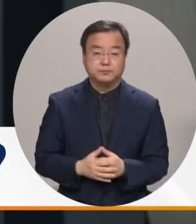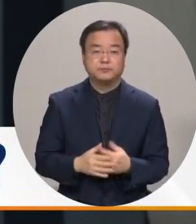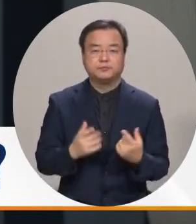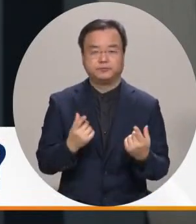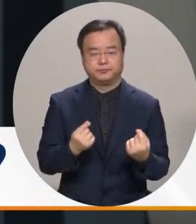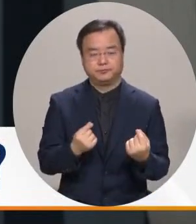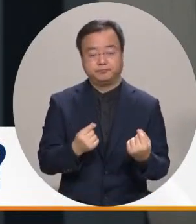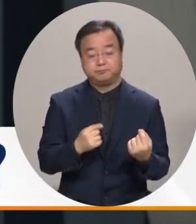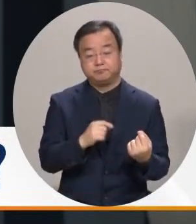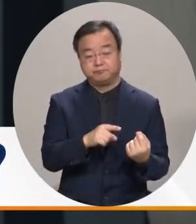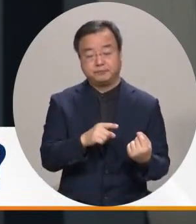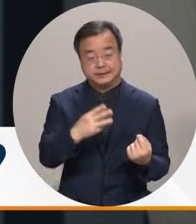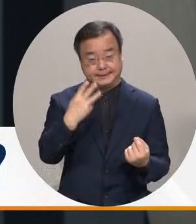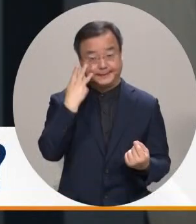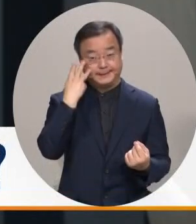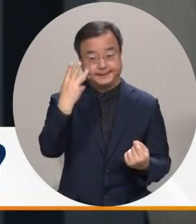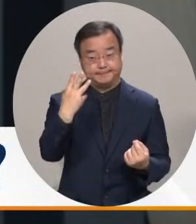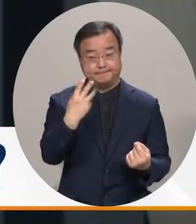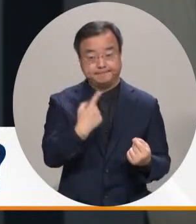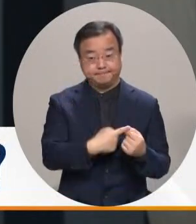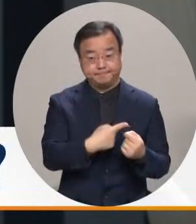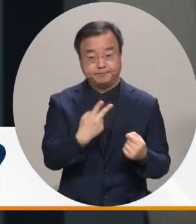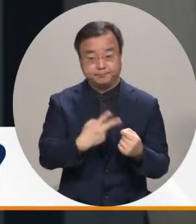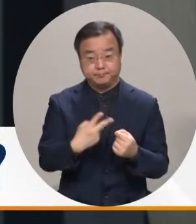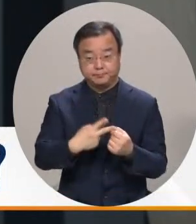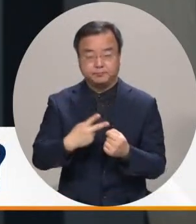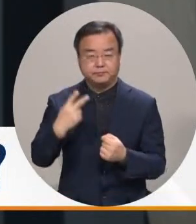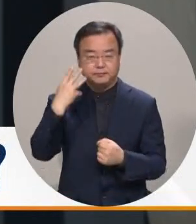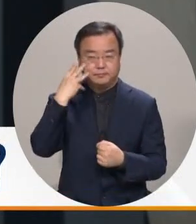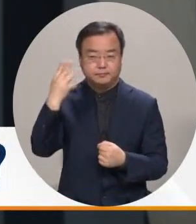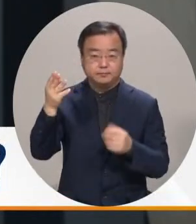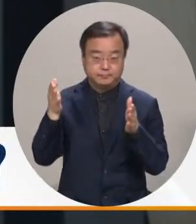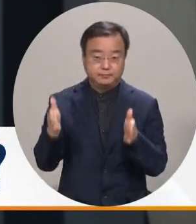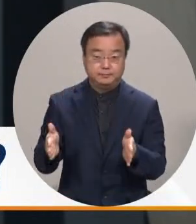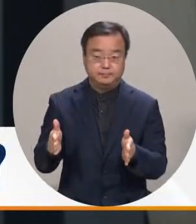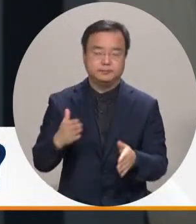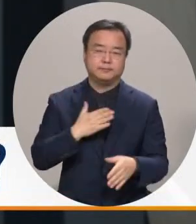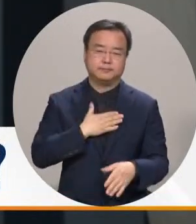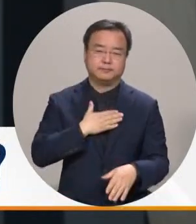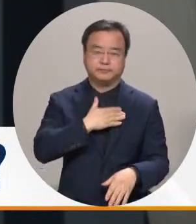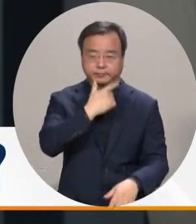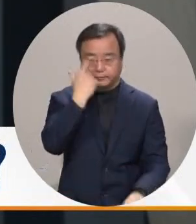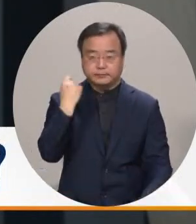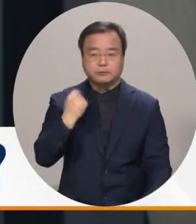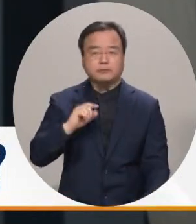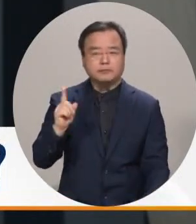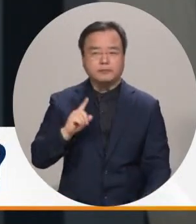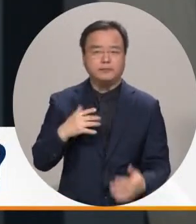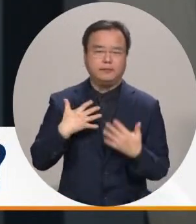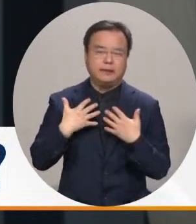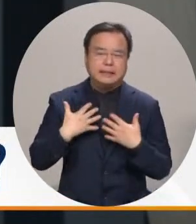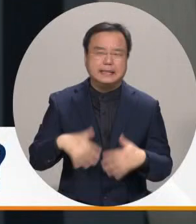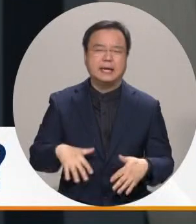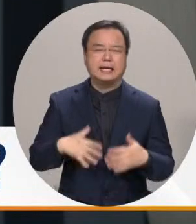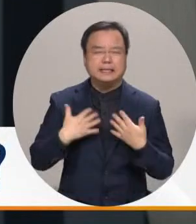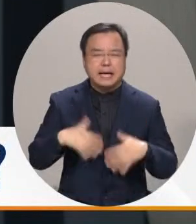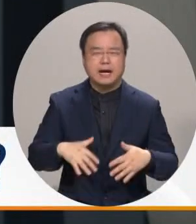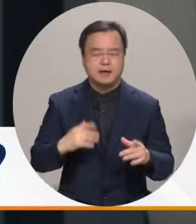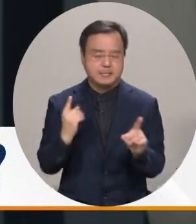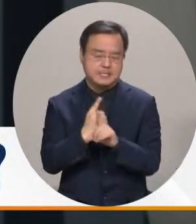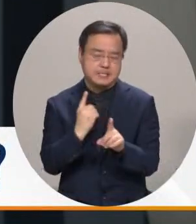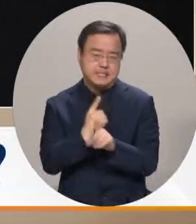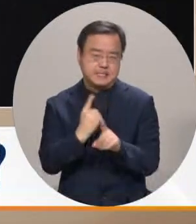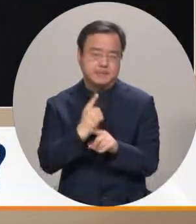기본적으로 활용을 하시고 두 번째 3개월은 이제나 에게 부족한 약점을 좀 공략하는 약점 공약이라